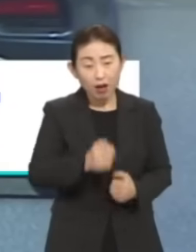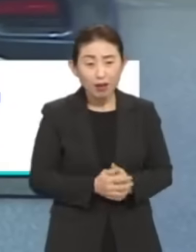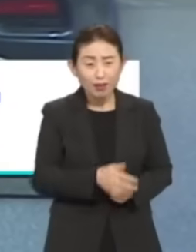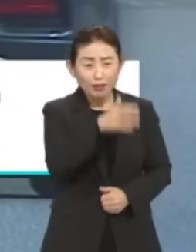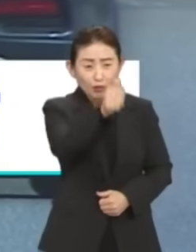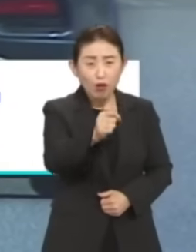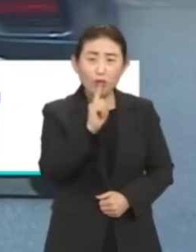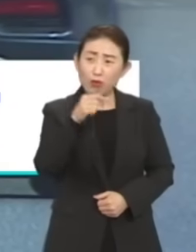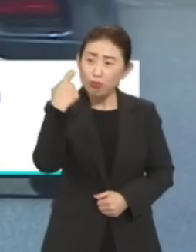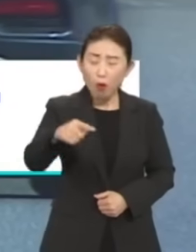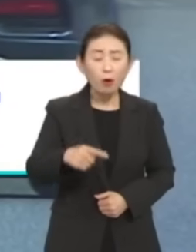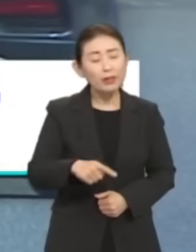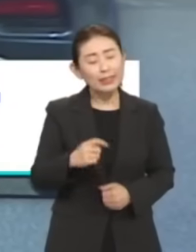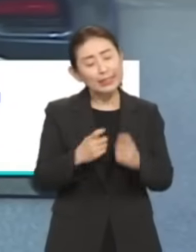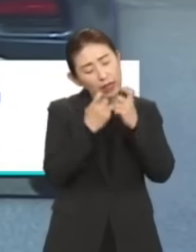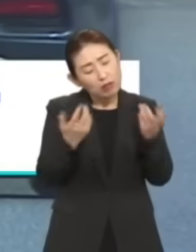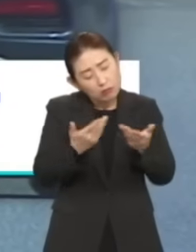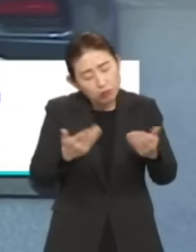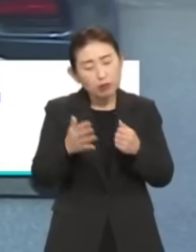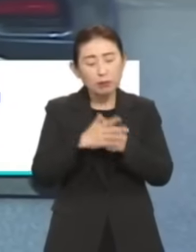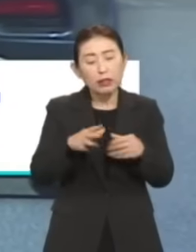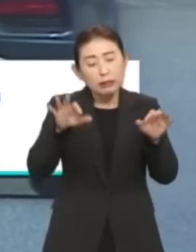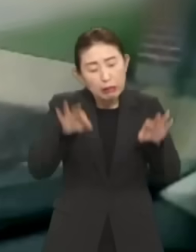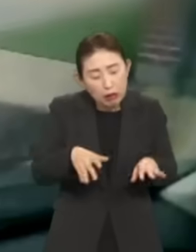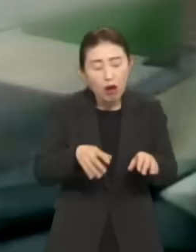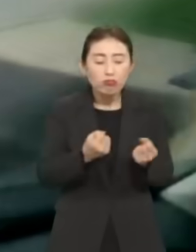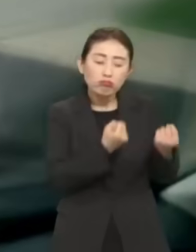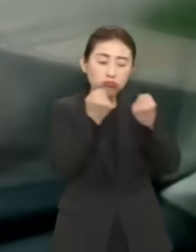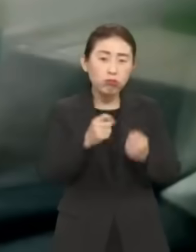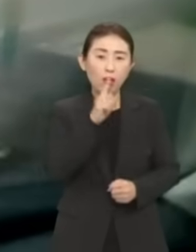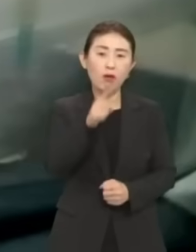것뿐이라고 해명했습니다. 조영진 기자입니다.